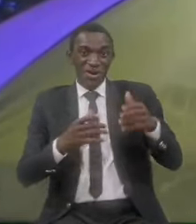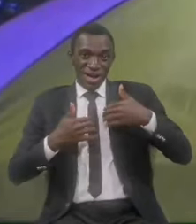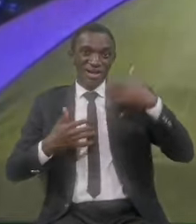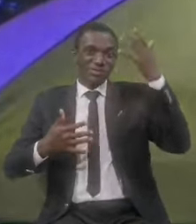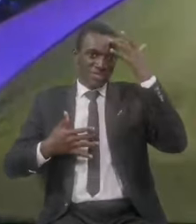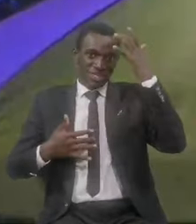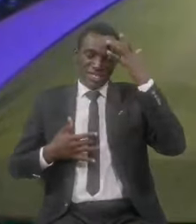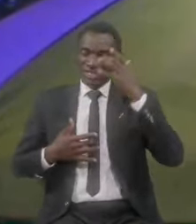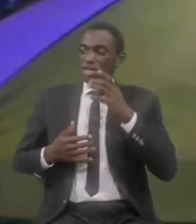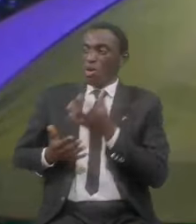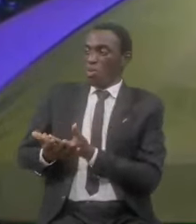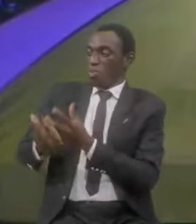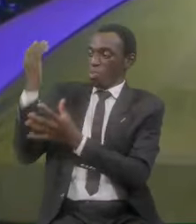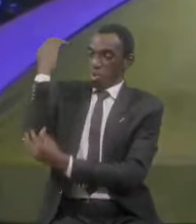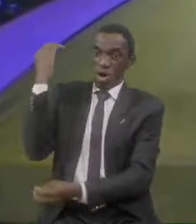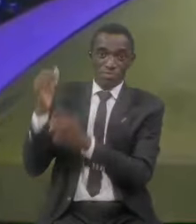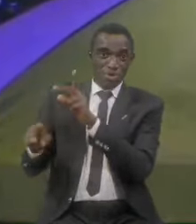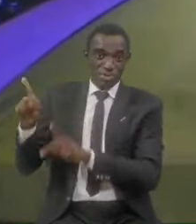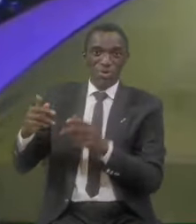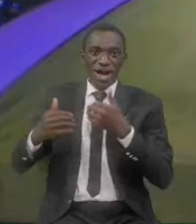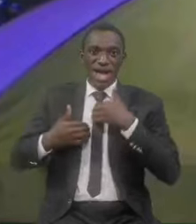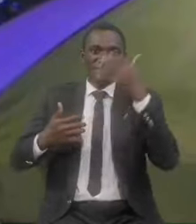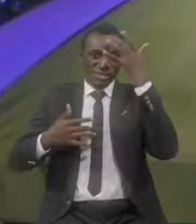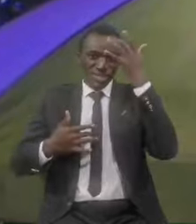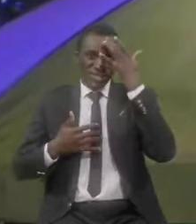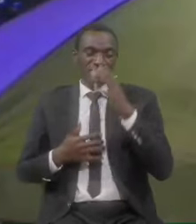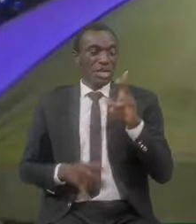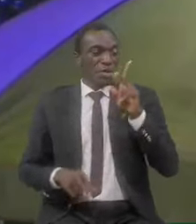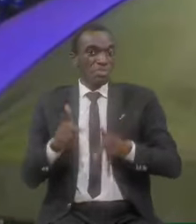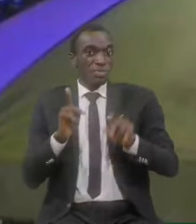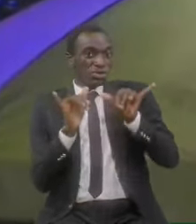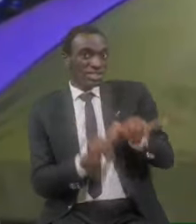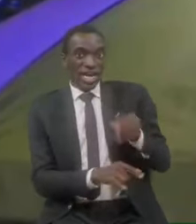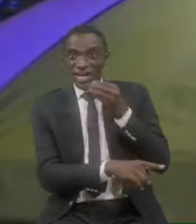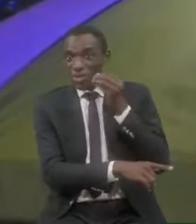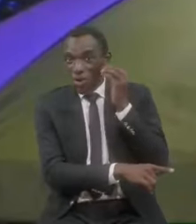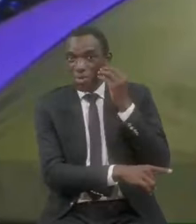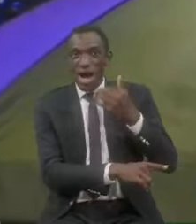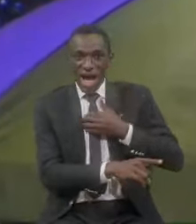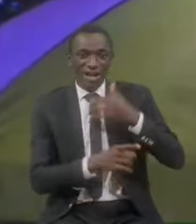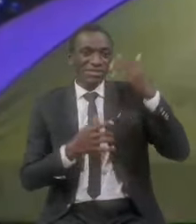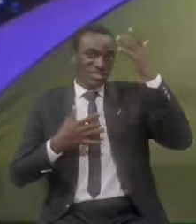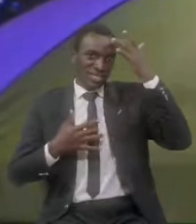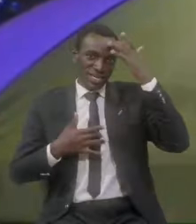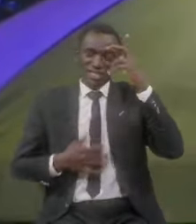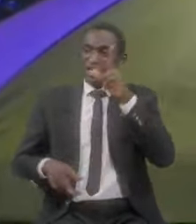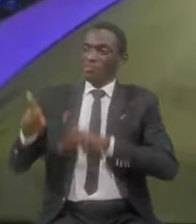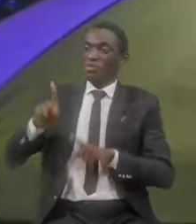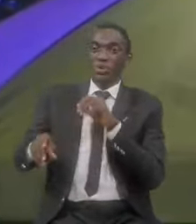les pauvres, parmi ceux qui sont à la maison, parmi ceux qui sont à la